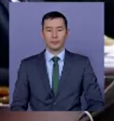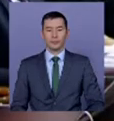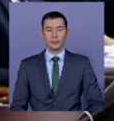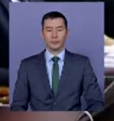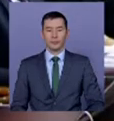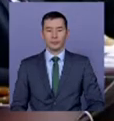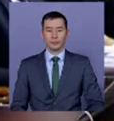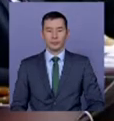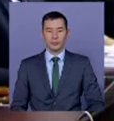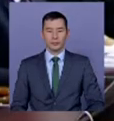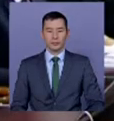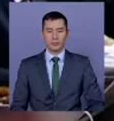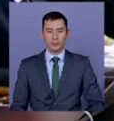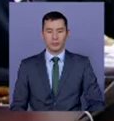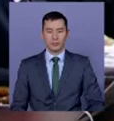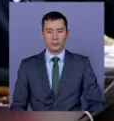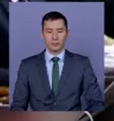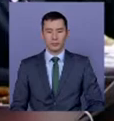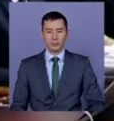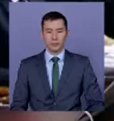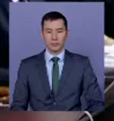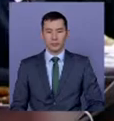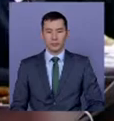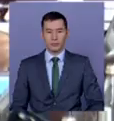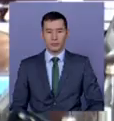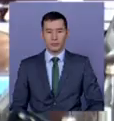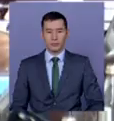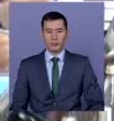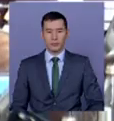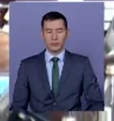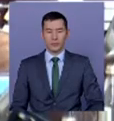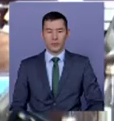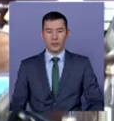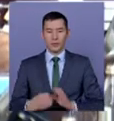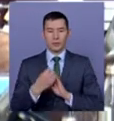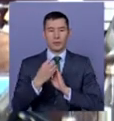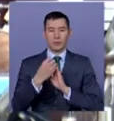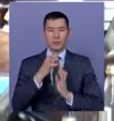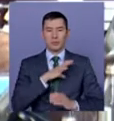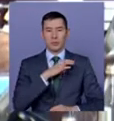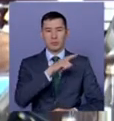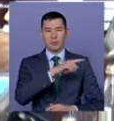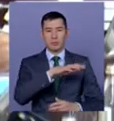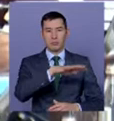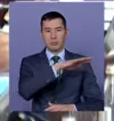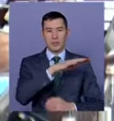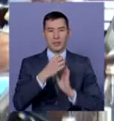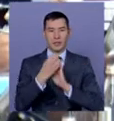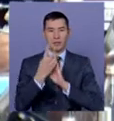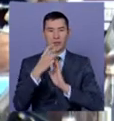Экология, геология және табиғи ресурс министрі Мағзұм Маратұлы. Сіздерде 12 миллиард теңге қаражат игерілмеген.